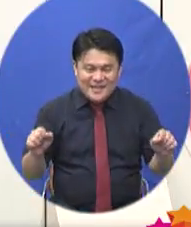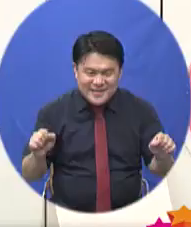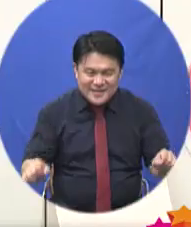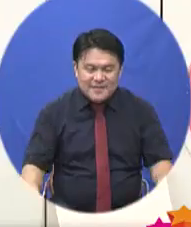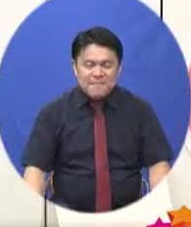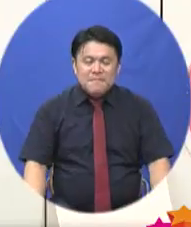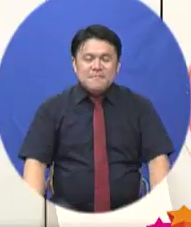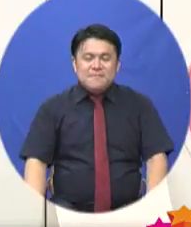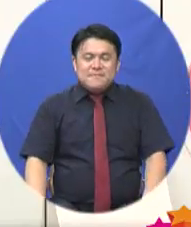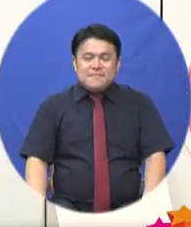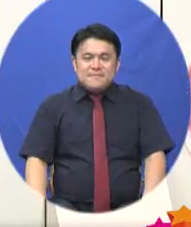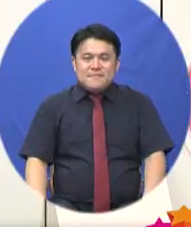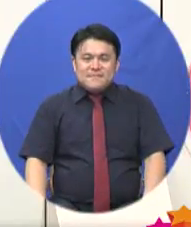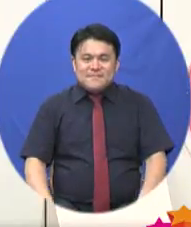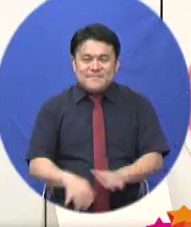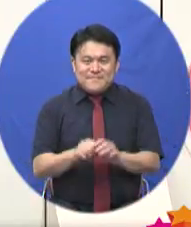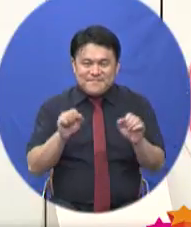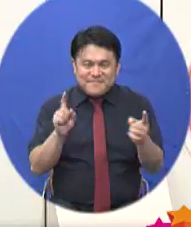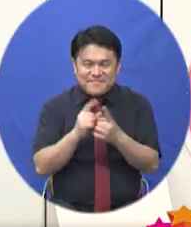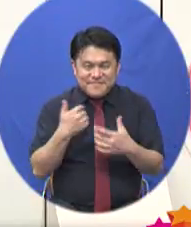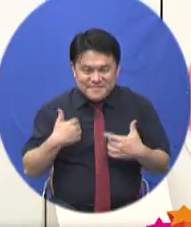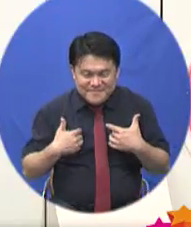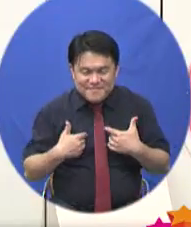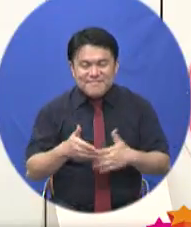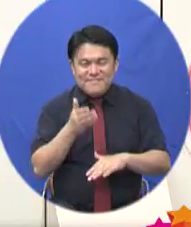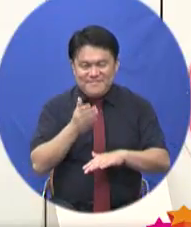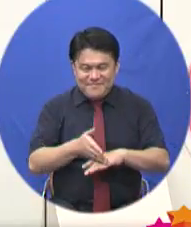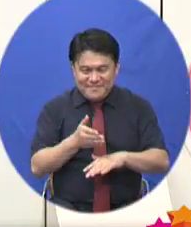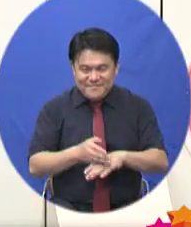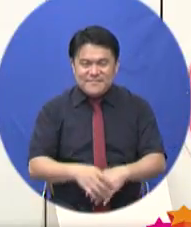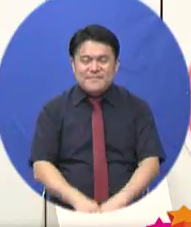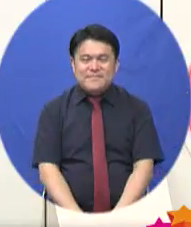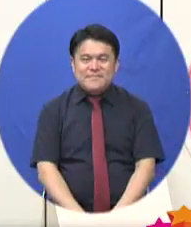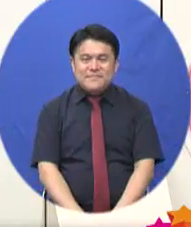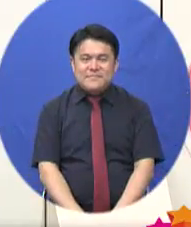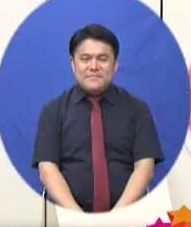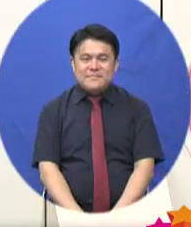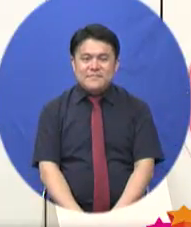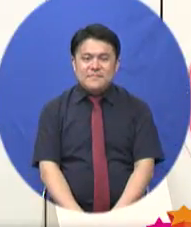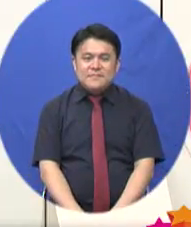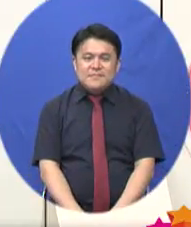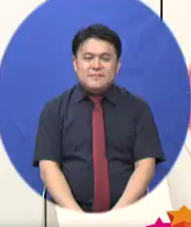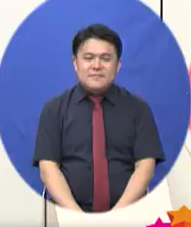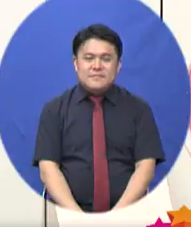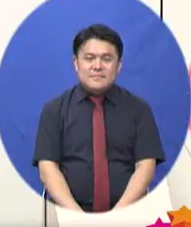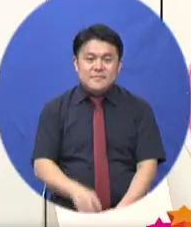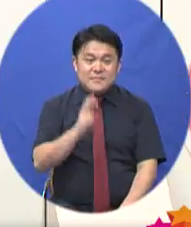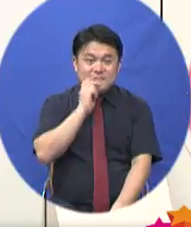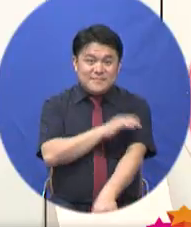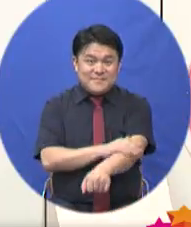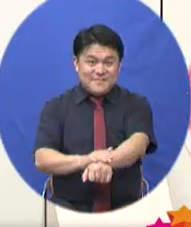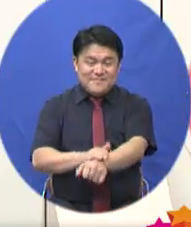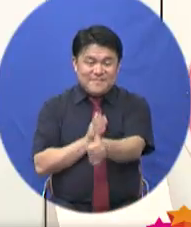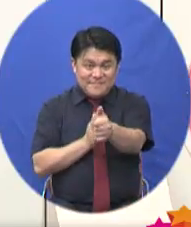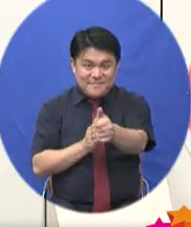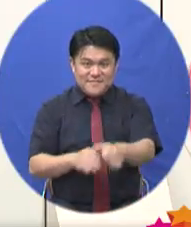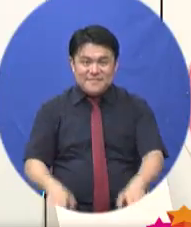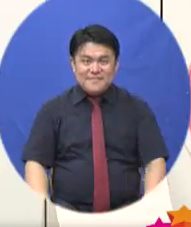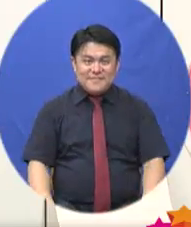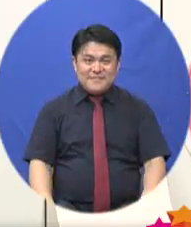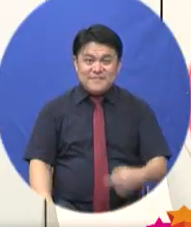안녕하세요. 예, 예, 반갑습니다. 고맙습니다. 네. 네. 노래 잘하세요?